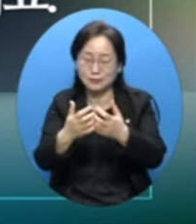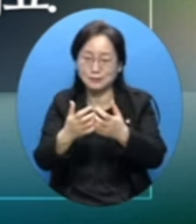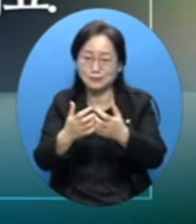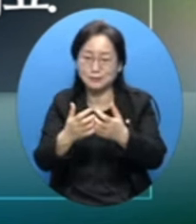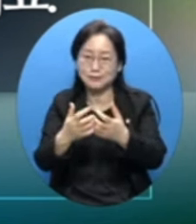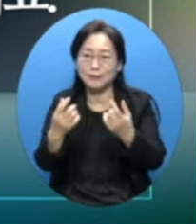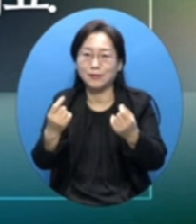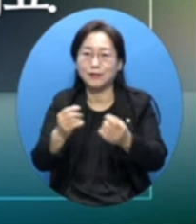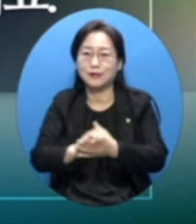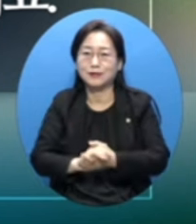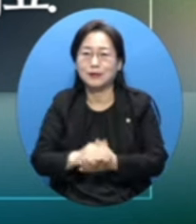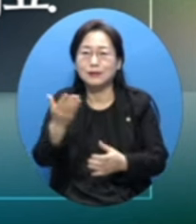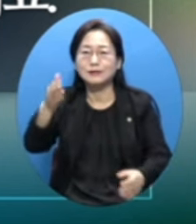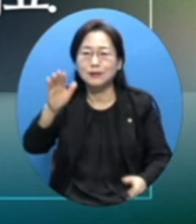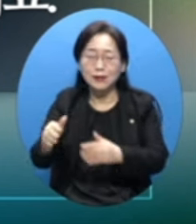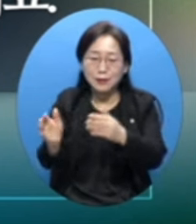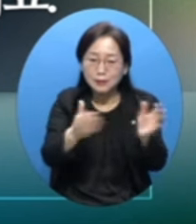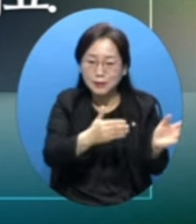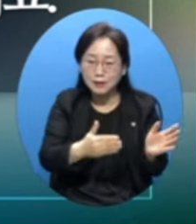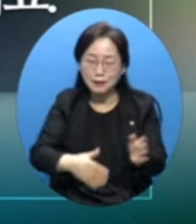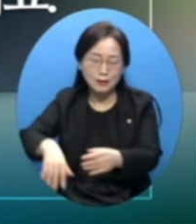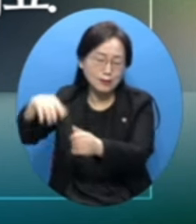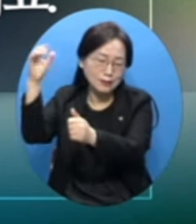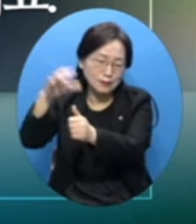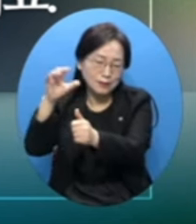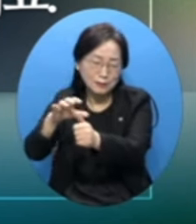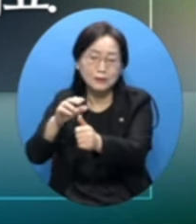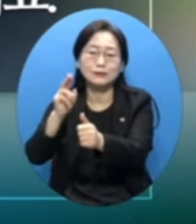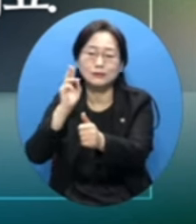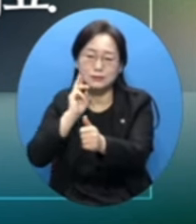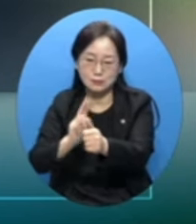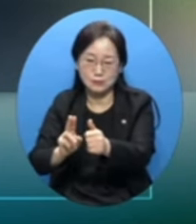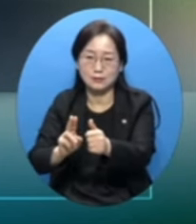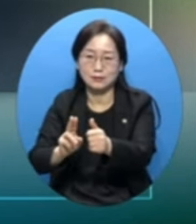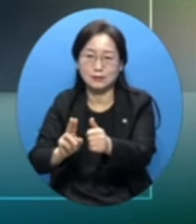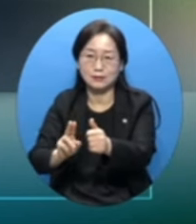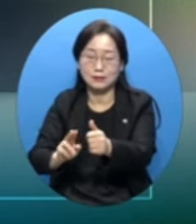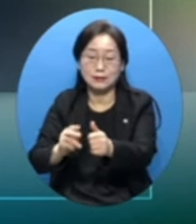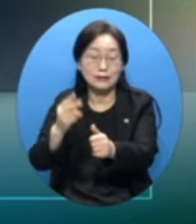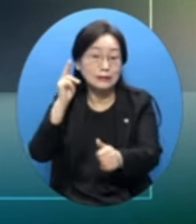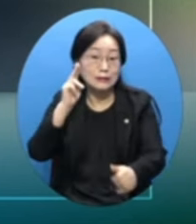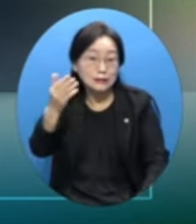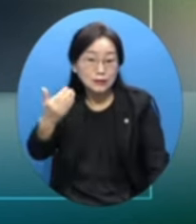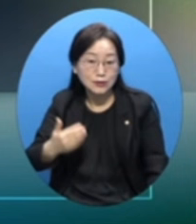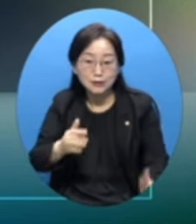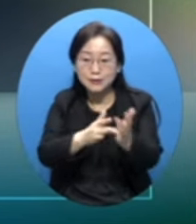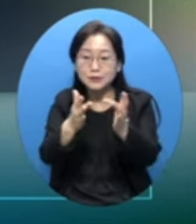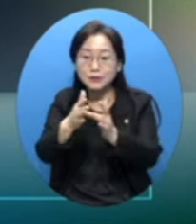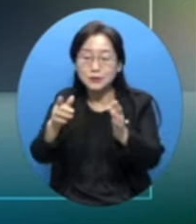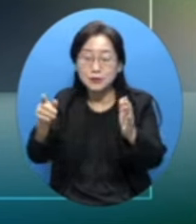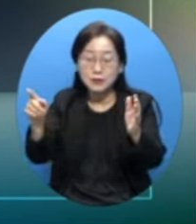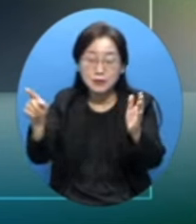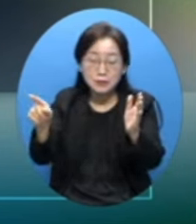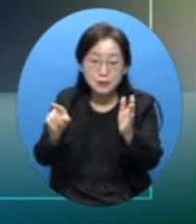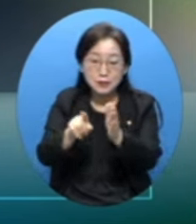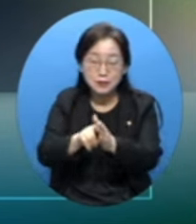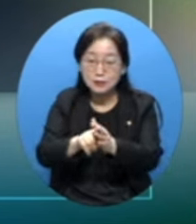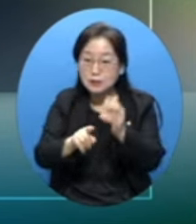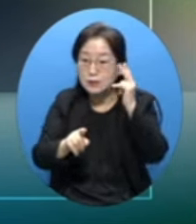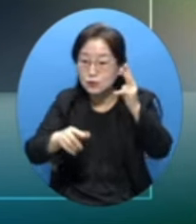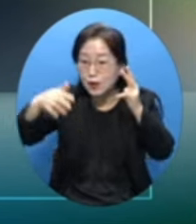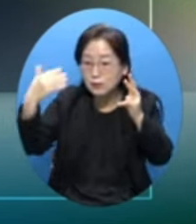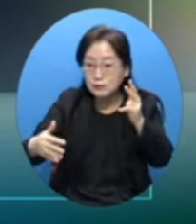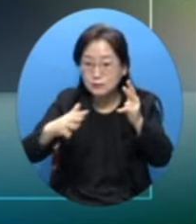같습니다 그러나 한편에서는 바퀴가 점점 심해지고 있어요 이틀 전에는 예수님을 영접한지 일주일도 안 되는 선명이